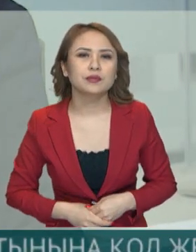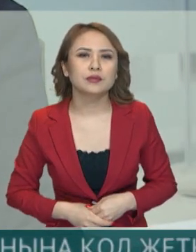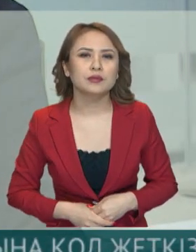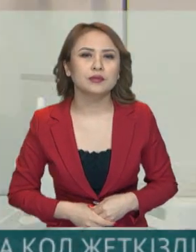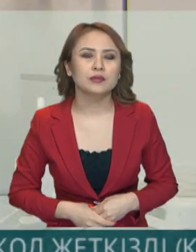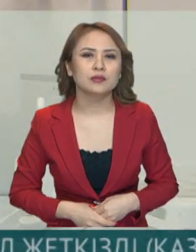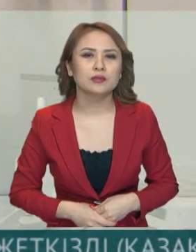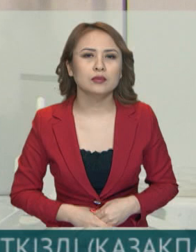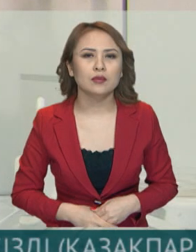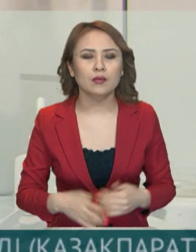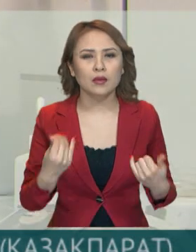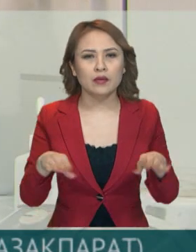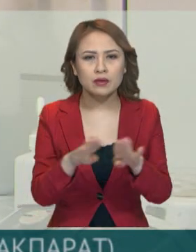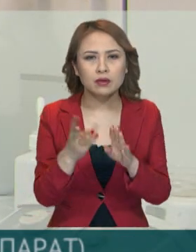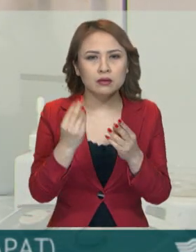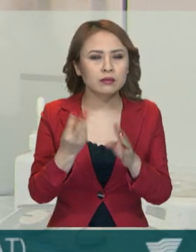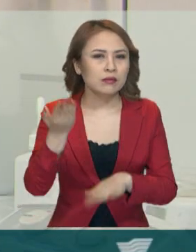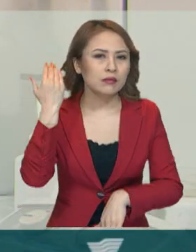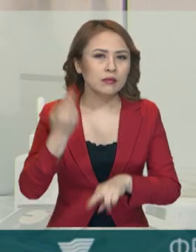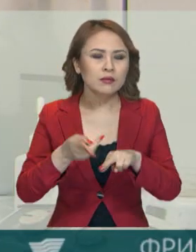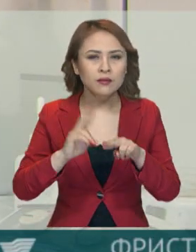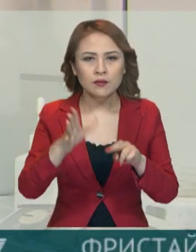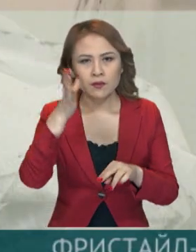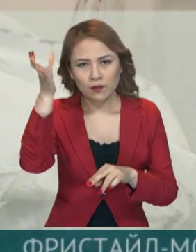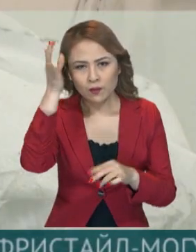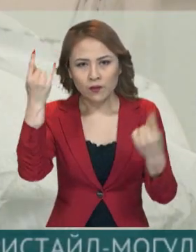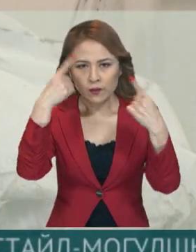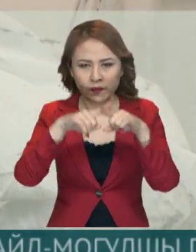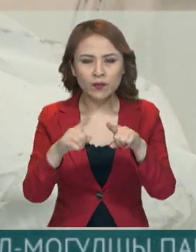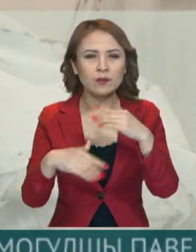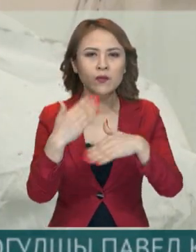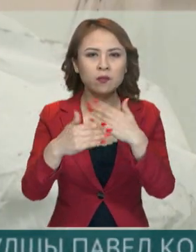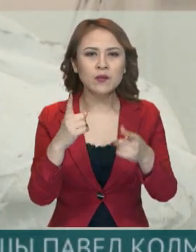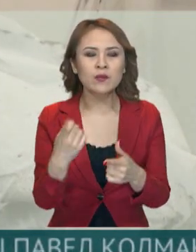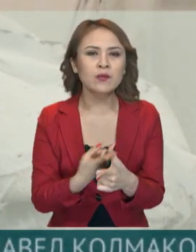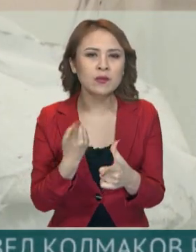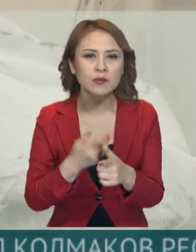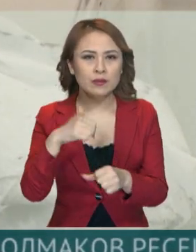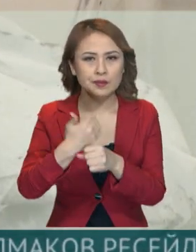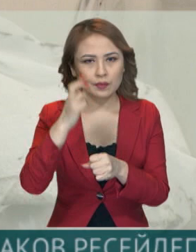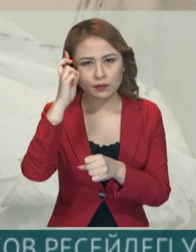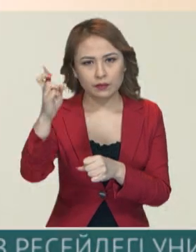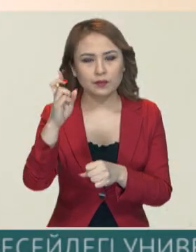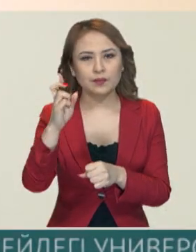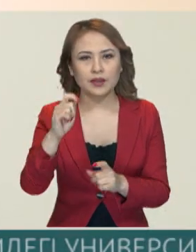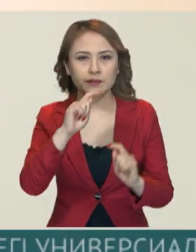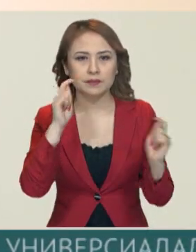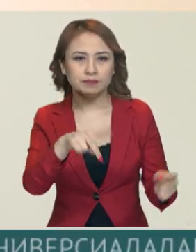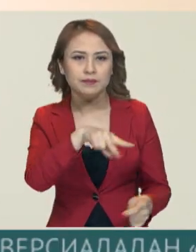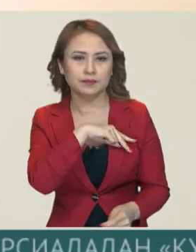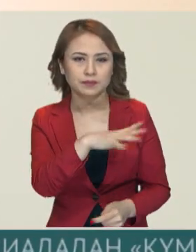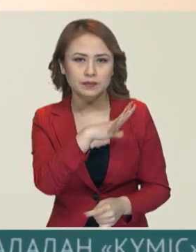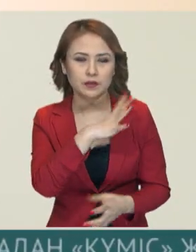басып айтады. Бірер күн бұрын Нұрхат ғылым және техника саласындағы жетістіктері үшін елбасы қоры сыйлығының лауреаты